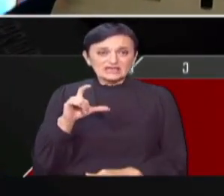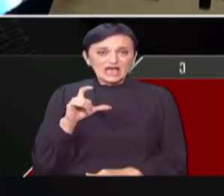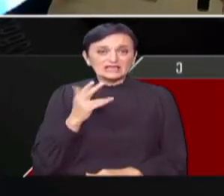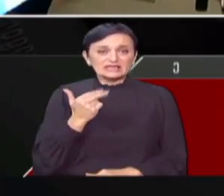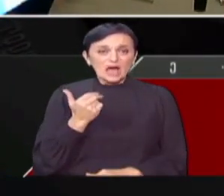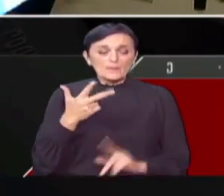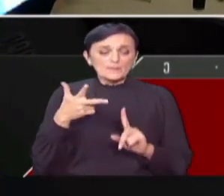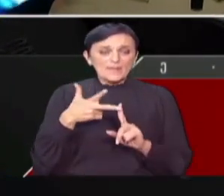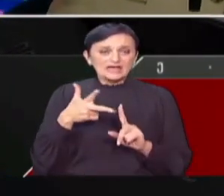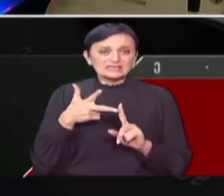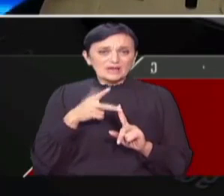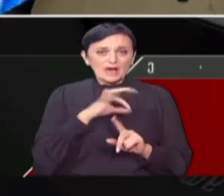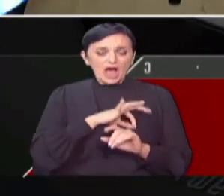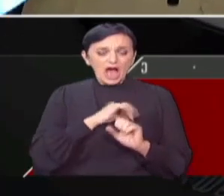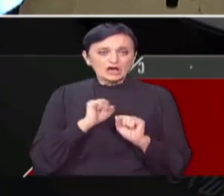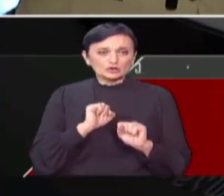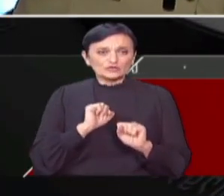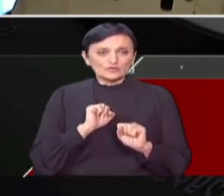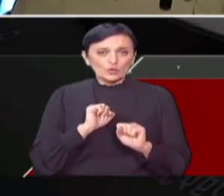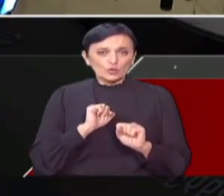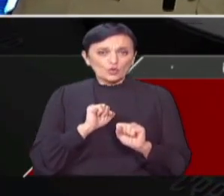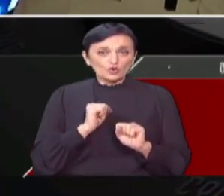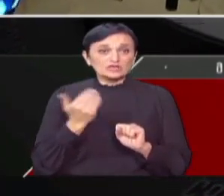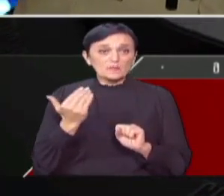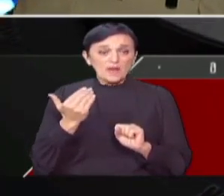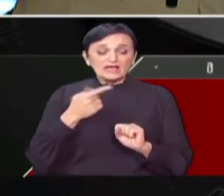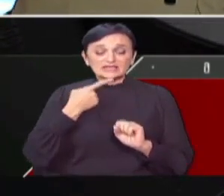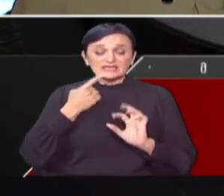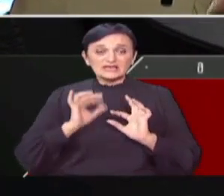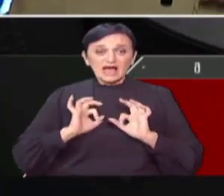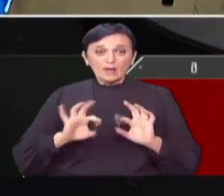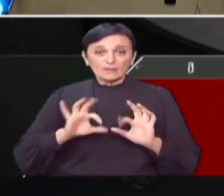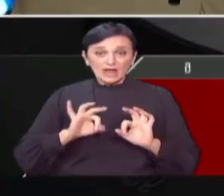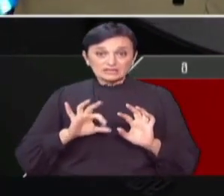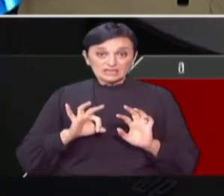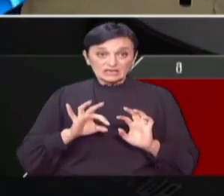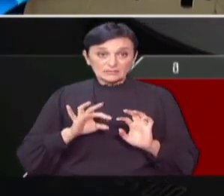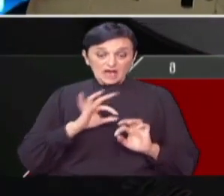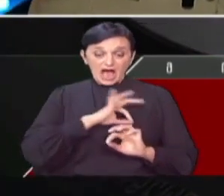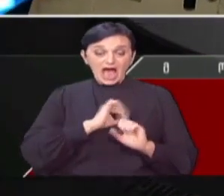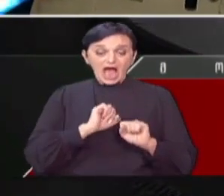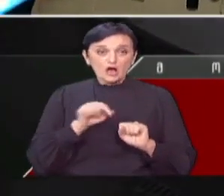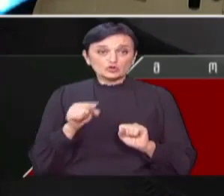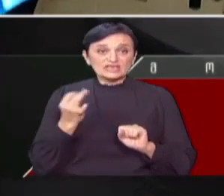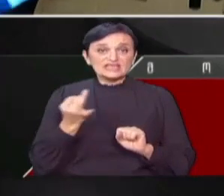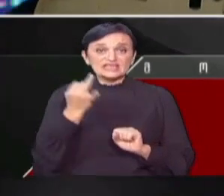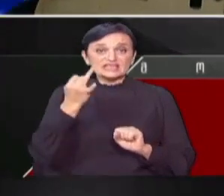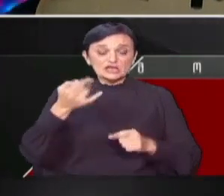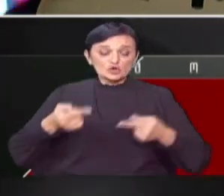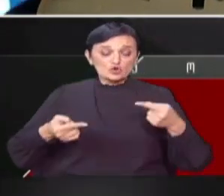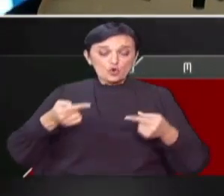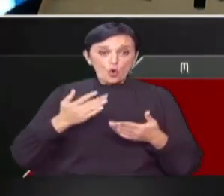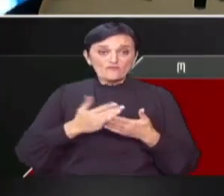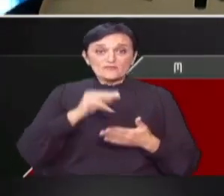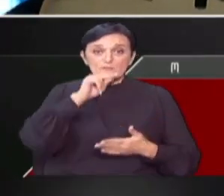და კიდევ მესამე ადვოკატი. Მათ განაცხადეს, რომ აღნიშნული ადვოკატები უკვე ინტერესთა კონფლიქტში